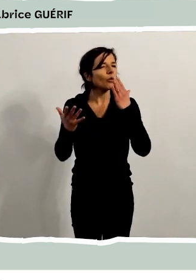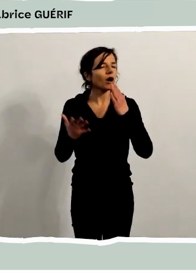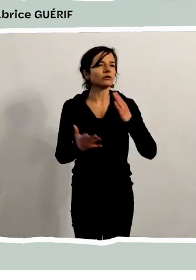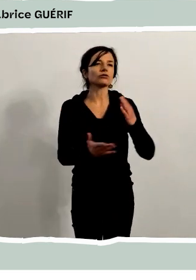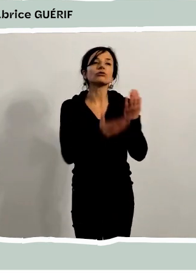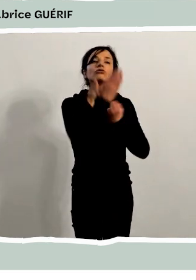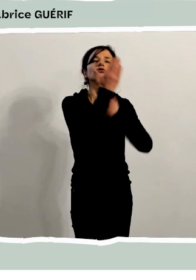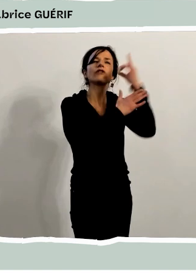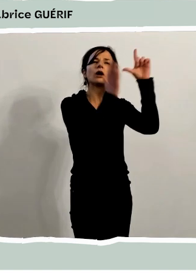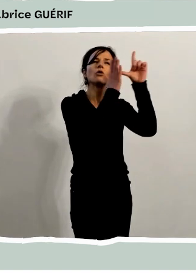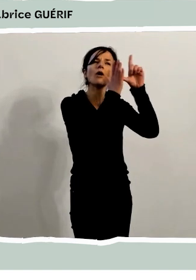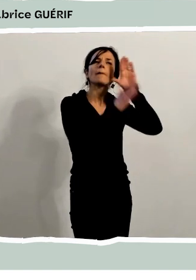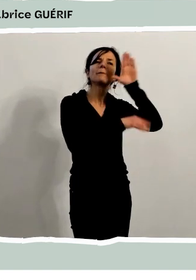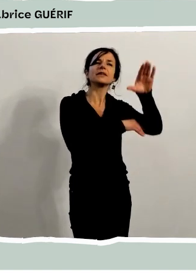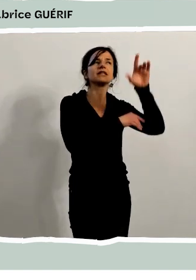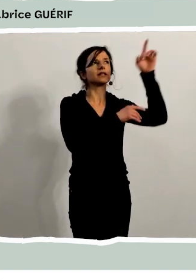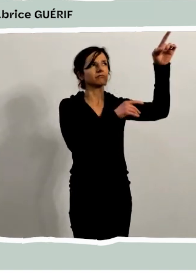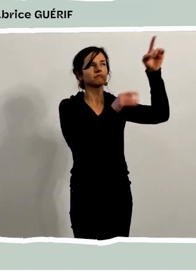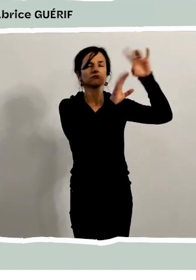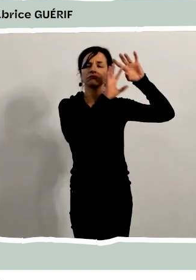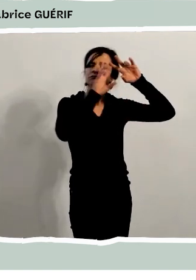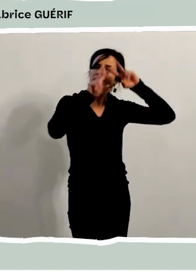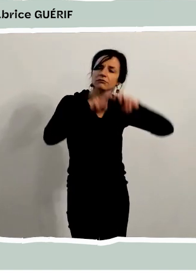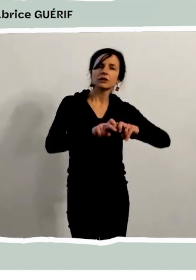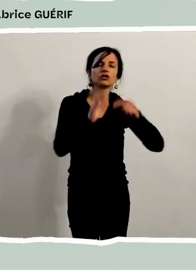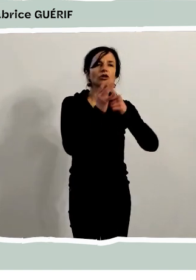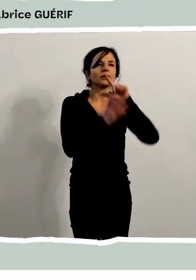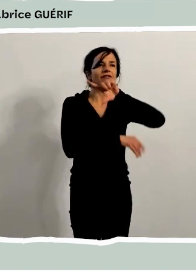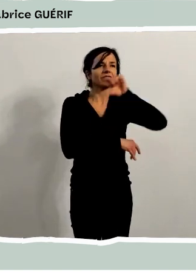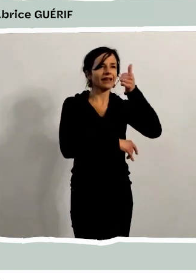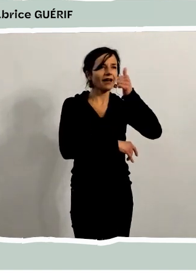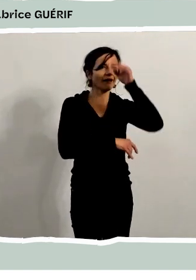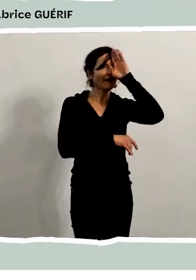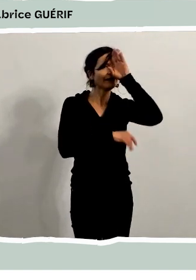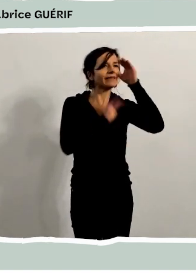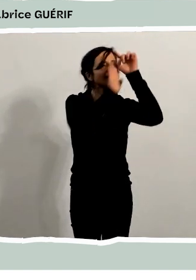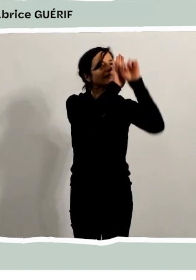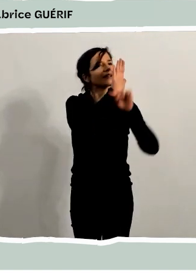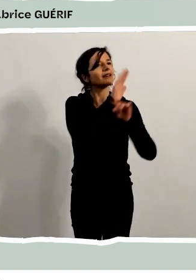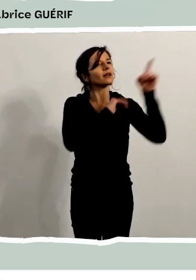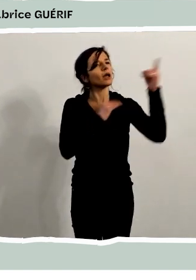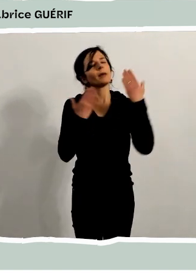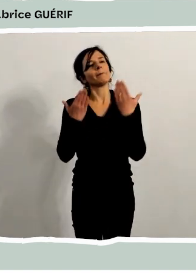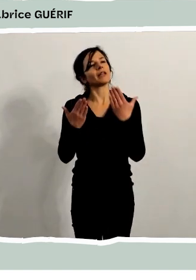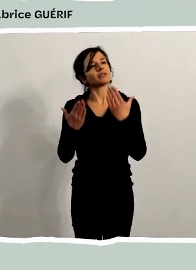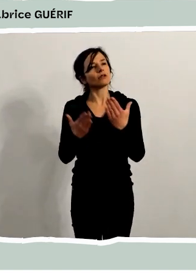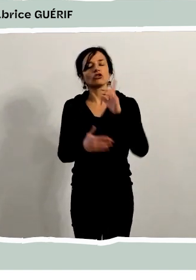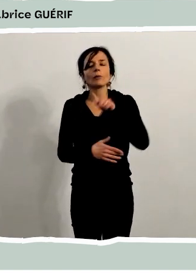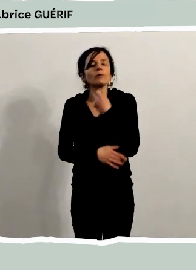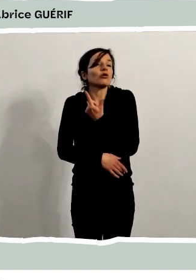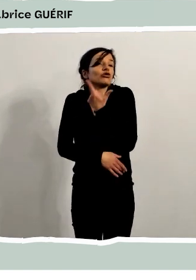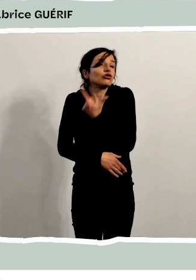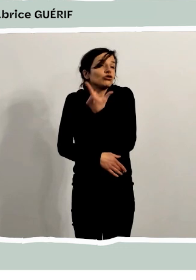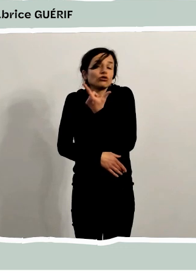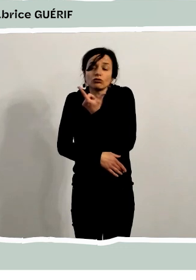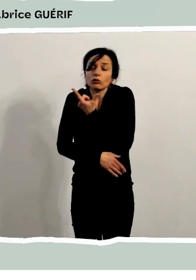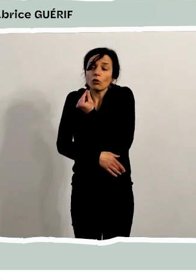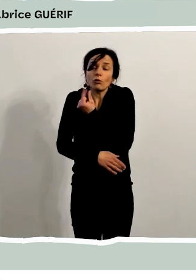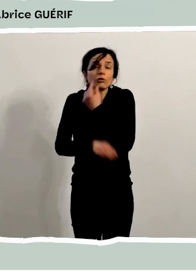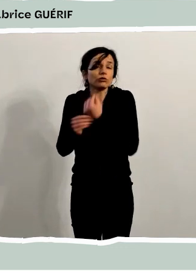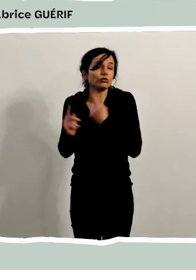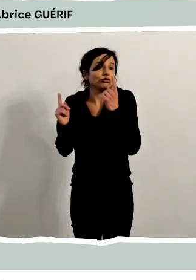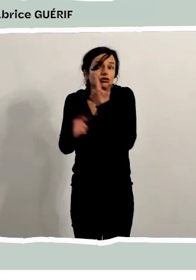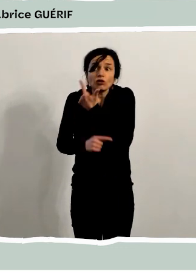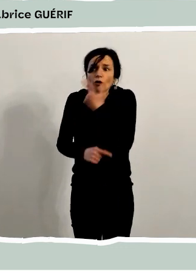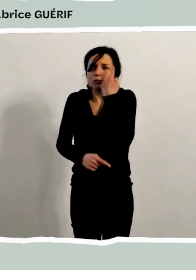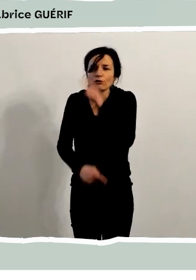j'allais dire que les bébés, ça se fait à 2. Alors on peut aussi faire un bébé tout seul, hein, pour des femmes seules, maintenant c'est possible, mais on a toujours besoin